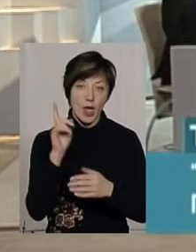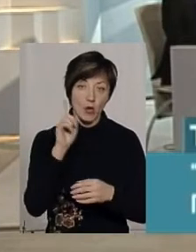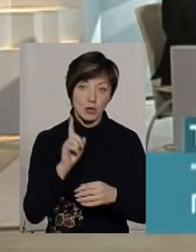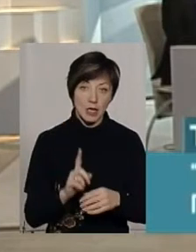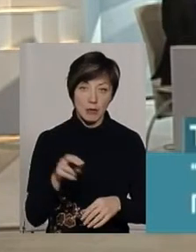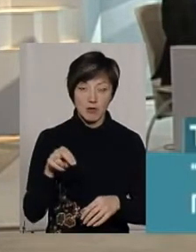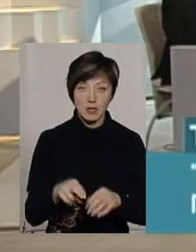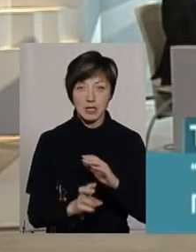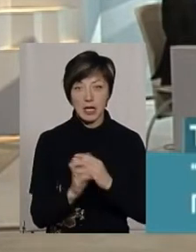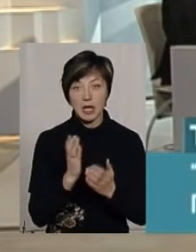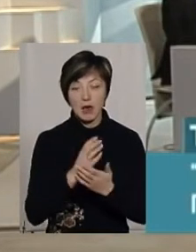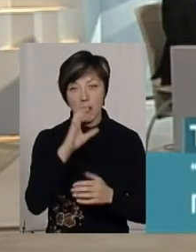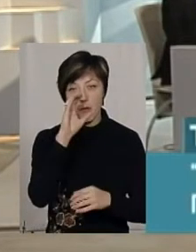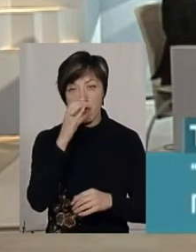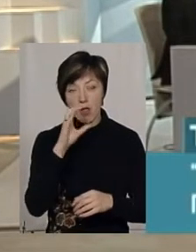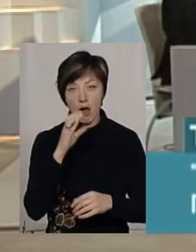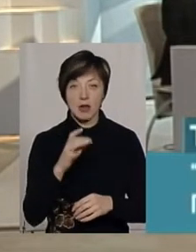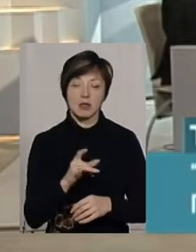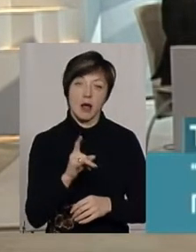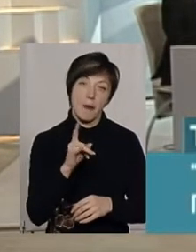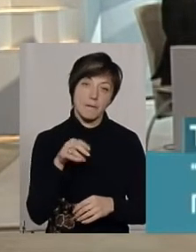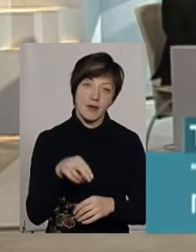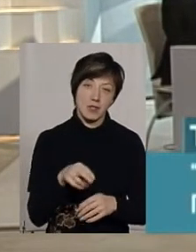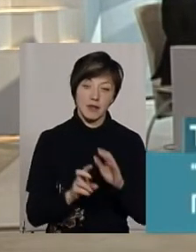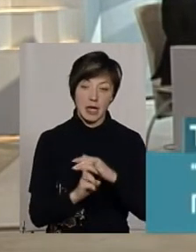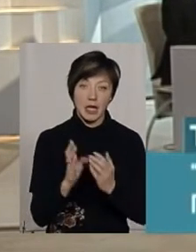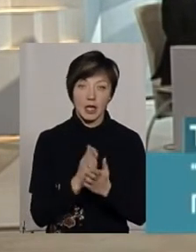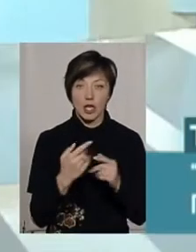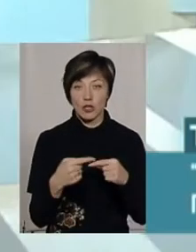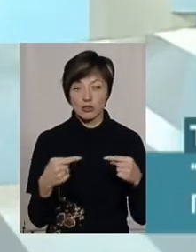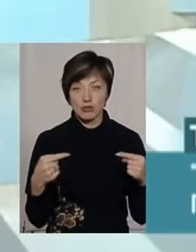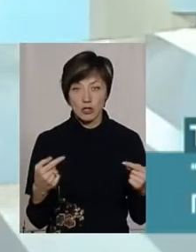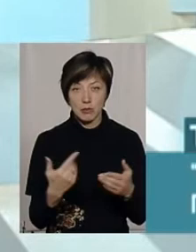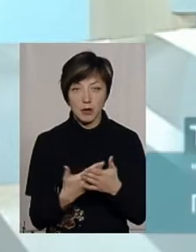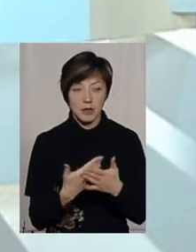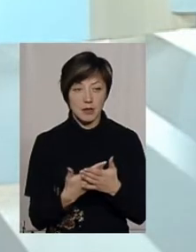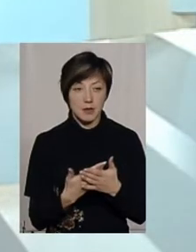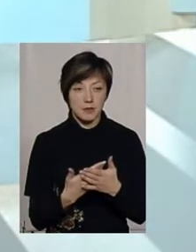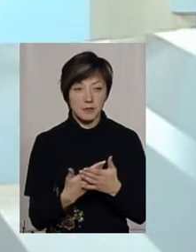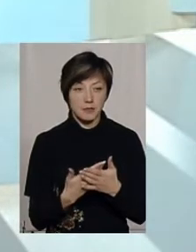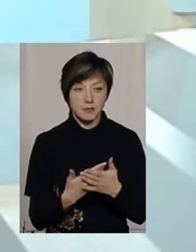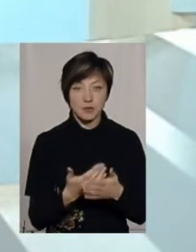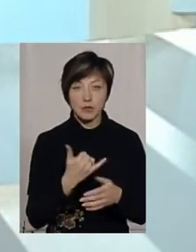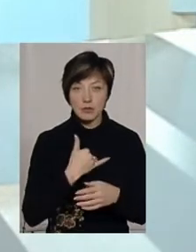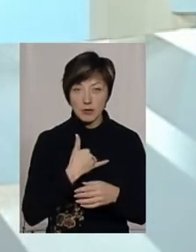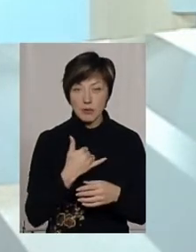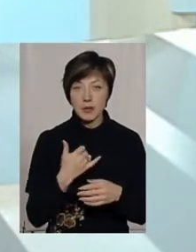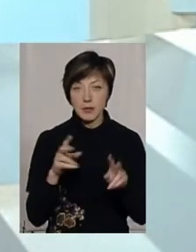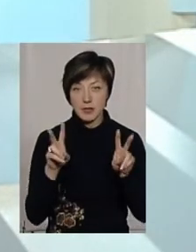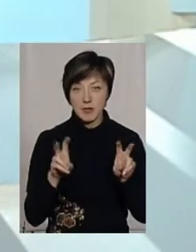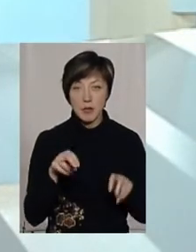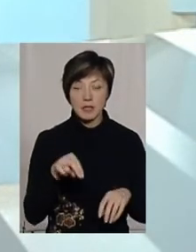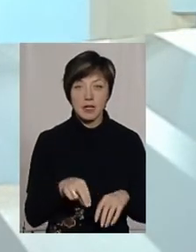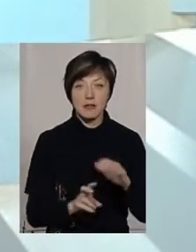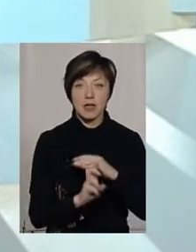там Болгарська православна, а є інші, наприклад, православна церква, як нас України назвали, там,